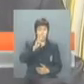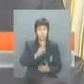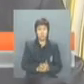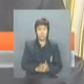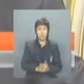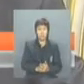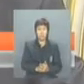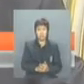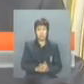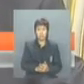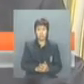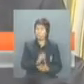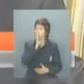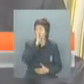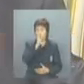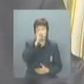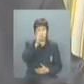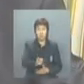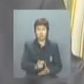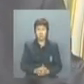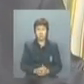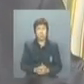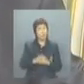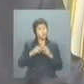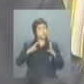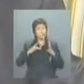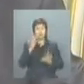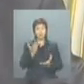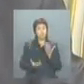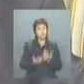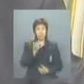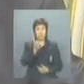ราเนี่ยเป็นกลางแน่นอนเรามีอิสระเราไม่มีพรรคเรา